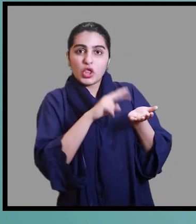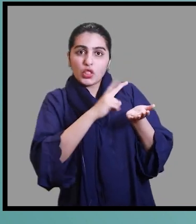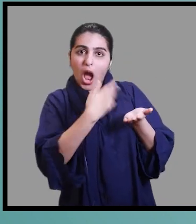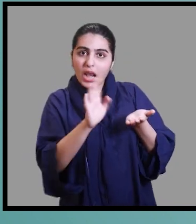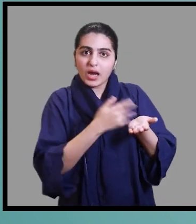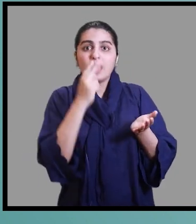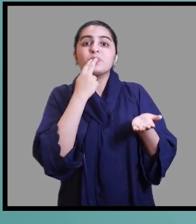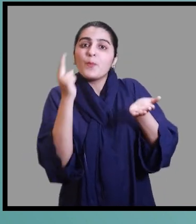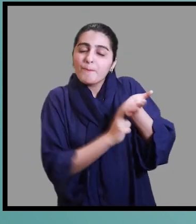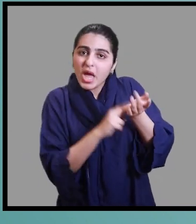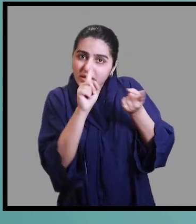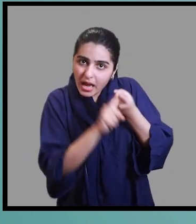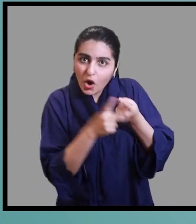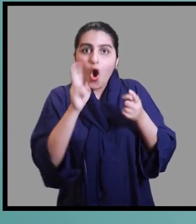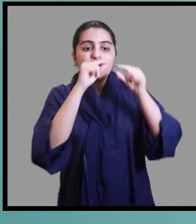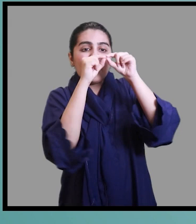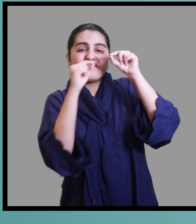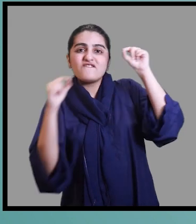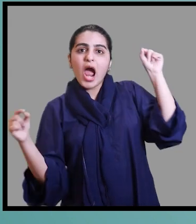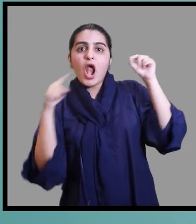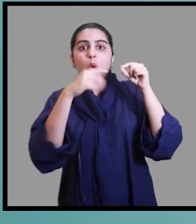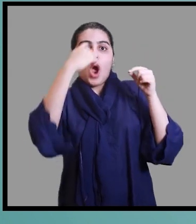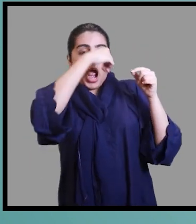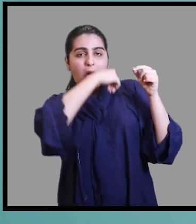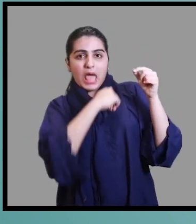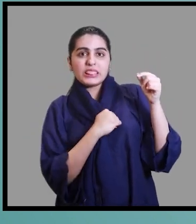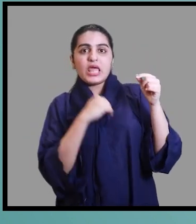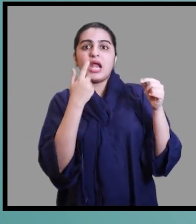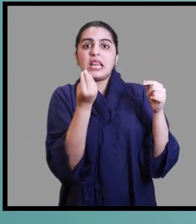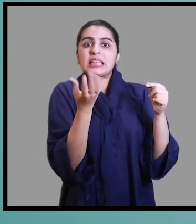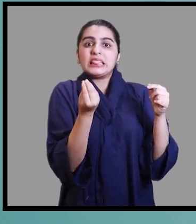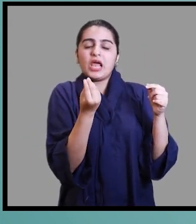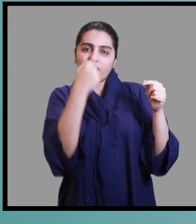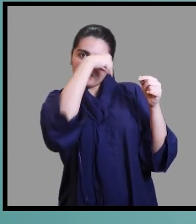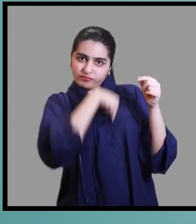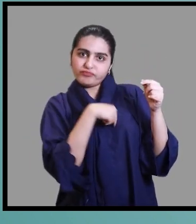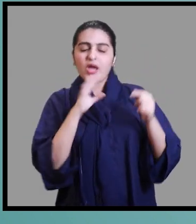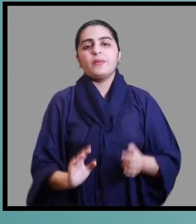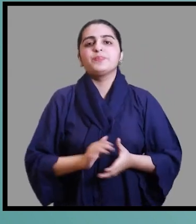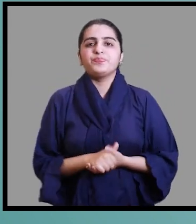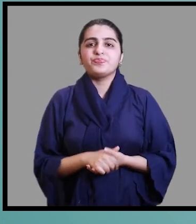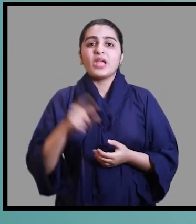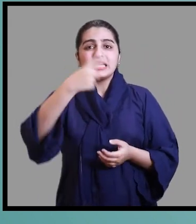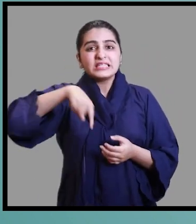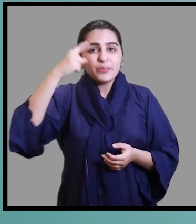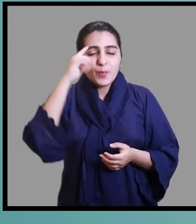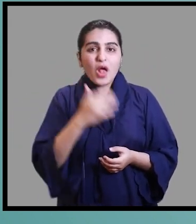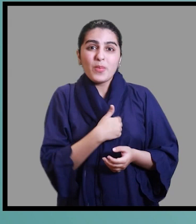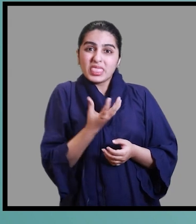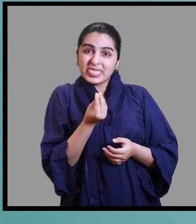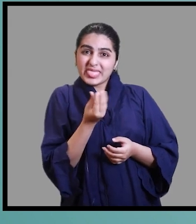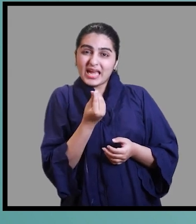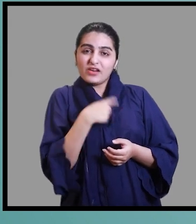दो पार्ट होते हैं, ये बैटरी होती है और दूसरा इसके वायर होते हैं जो हार्ट के अंदर इम्प्लांट होते हैं। पेसमेकर है क्या? जैसे आपको पता